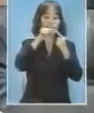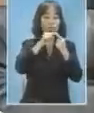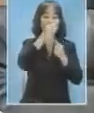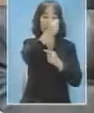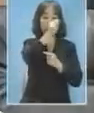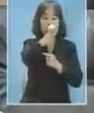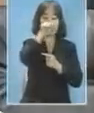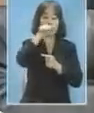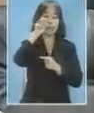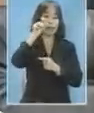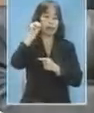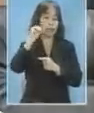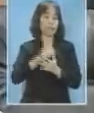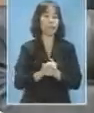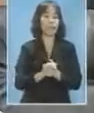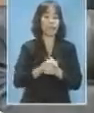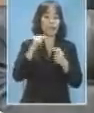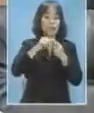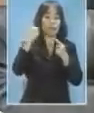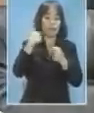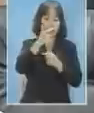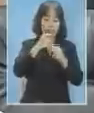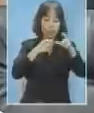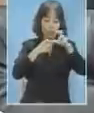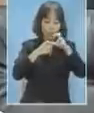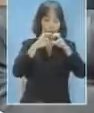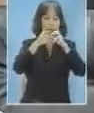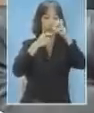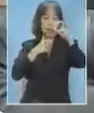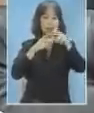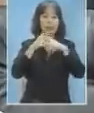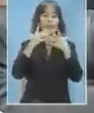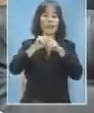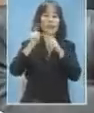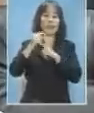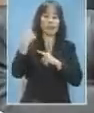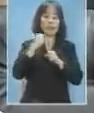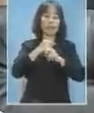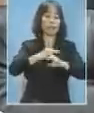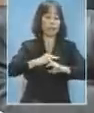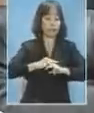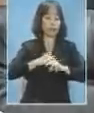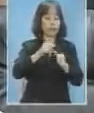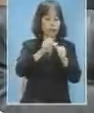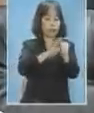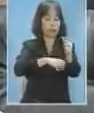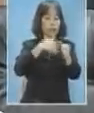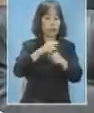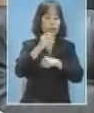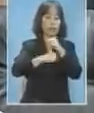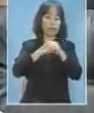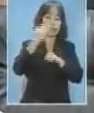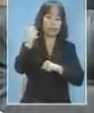ครับหรือแม้แต่ปรย.ปืนเล็กยาว HK 33นี่เราผลิตมานานแล้วใน